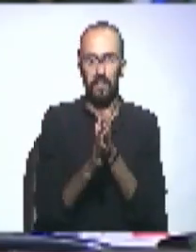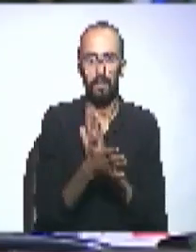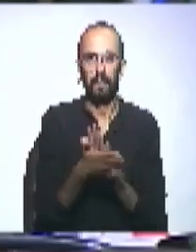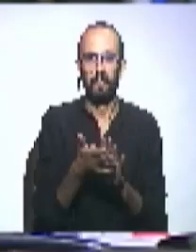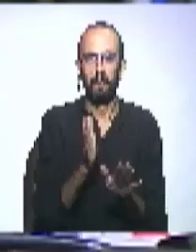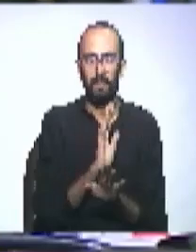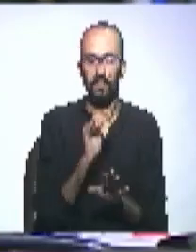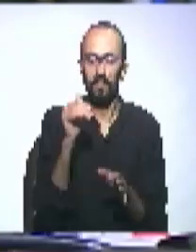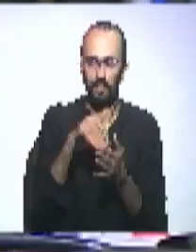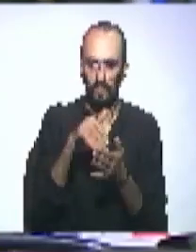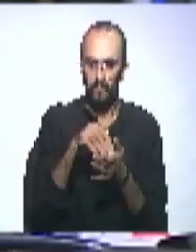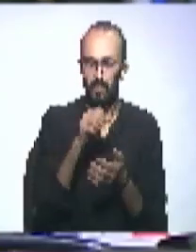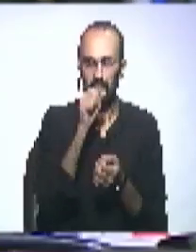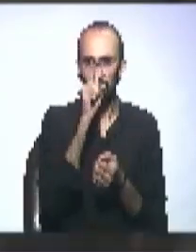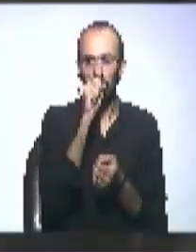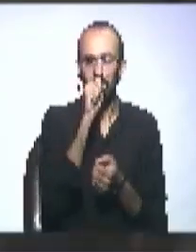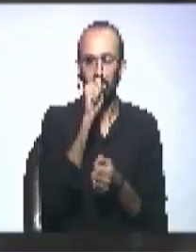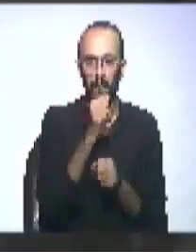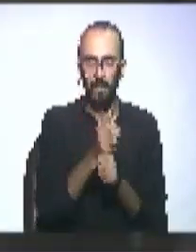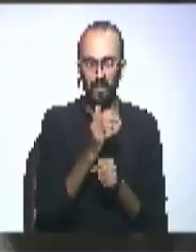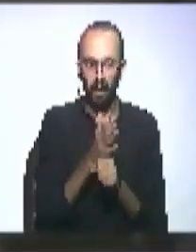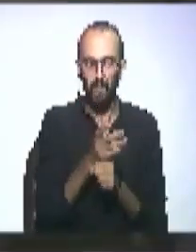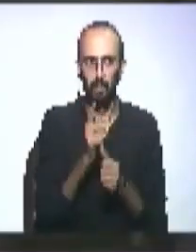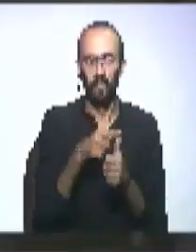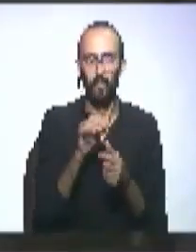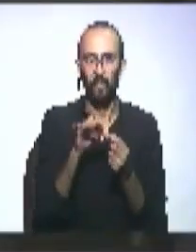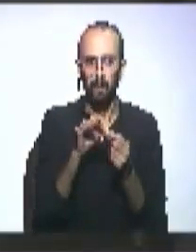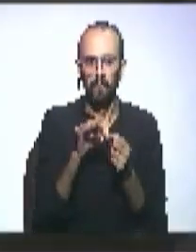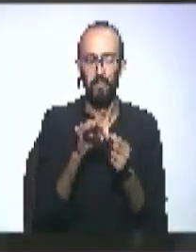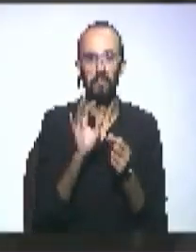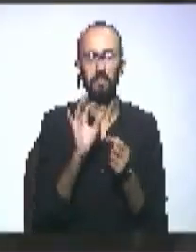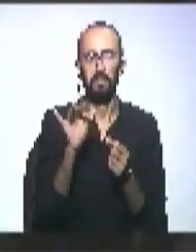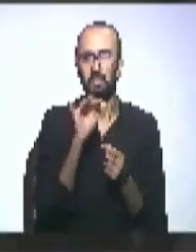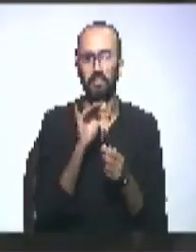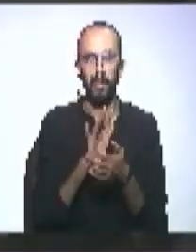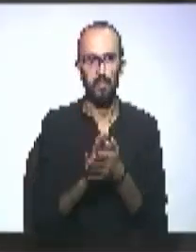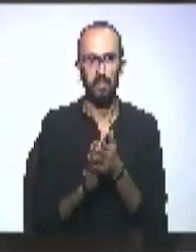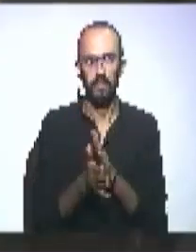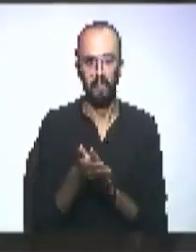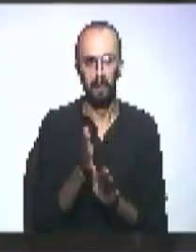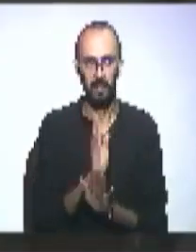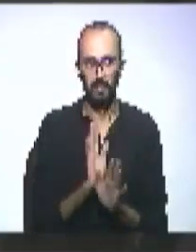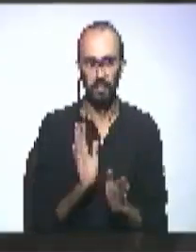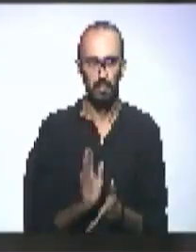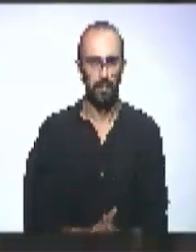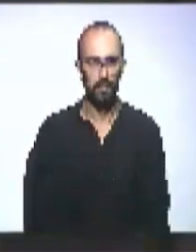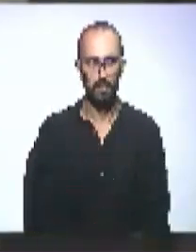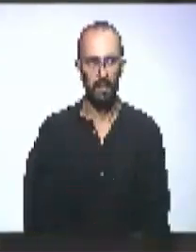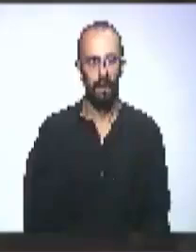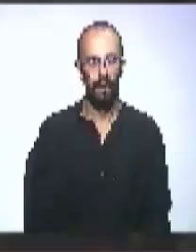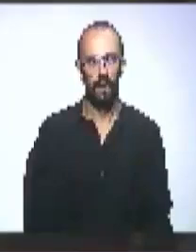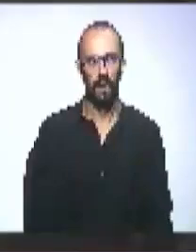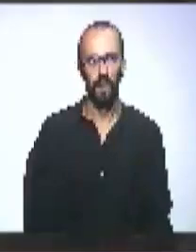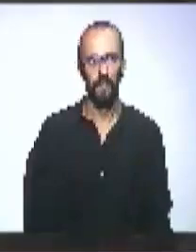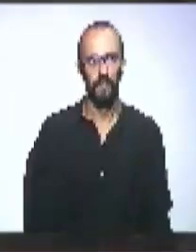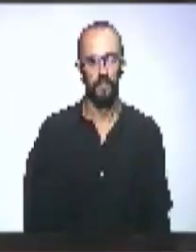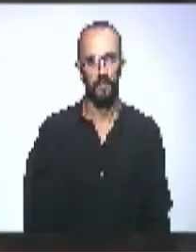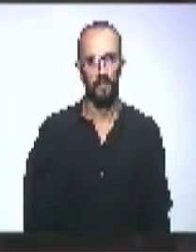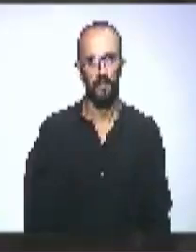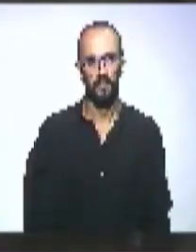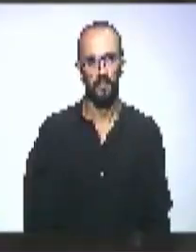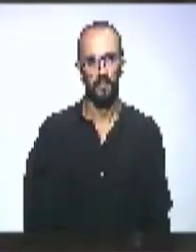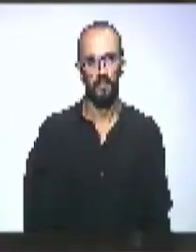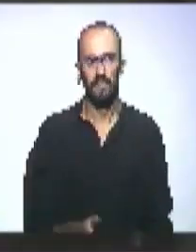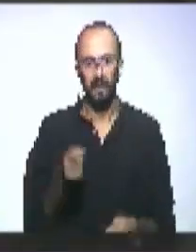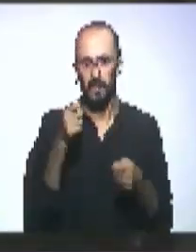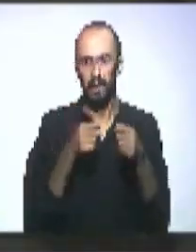البصل والثوم والبهارات وبس. بصل وثوم وبهارات فقط لا غير، ما عملناش اي حاجه ولا اي